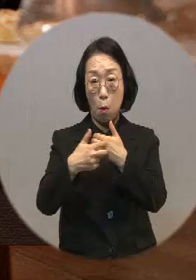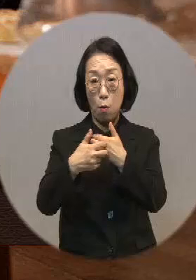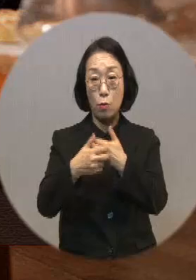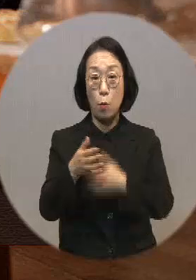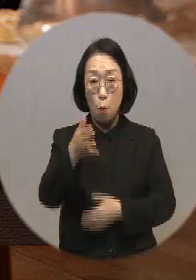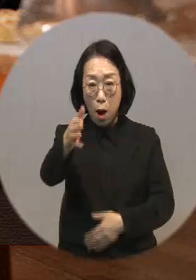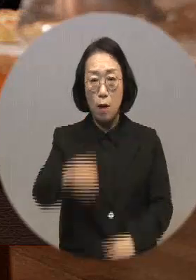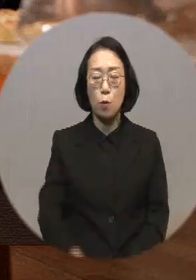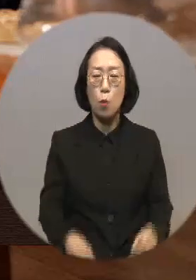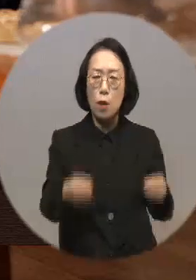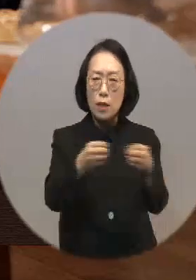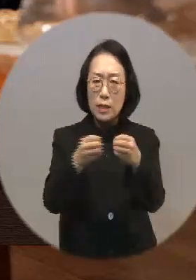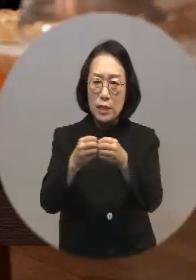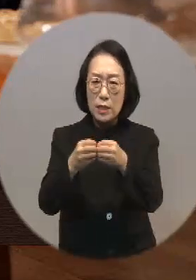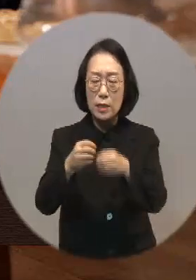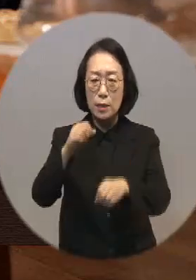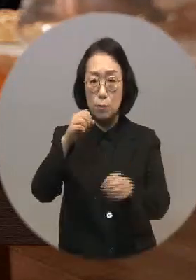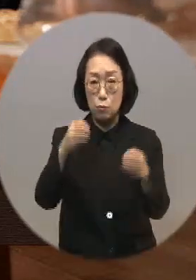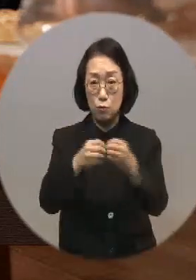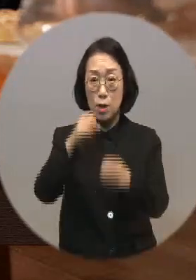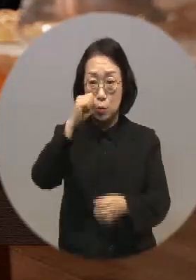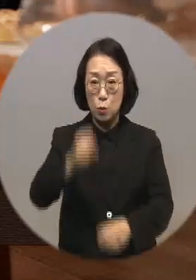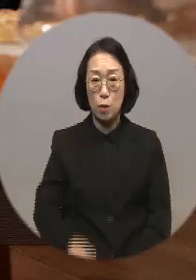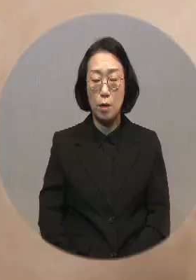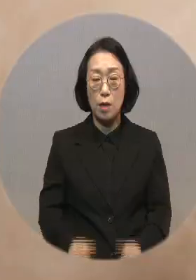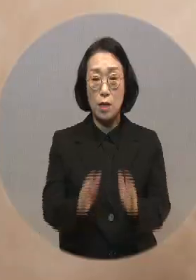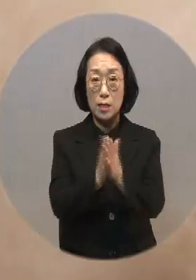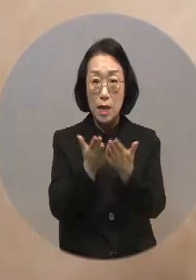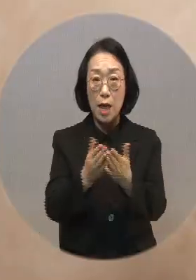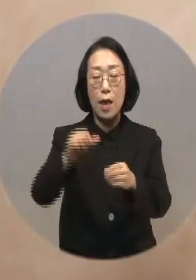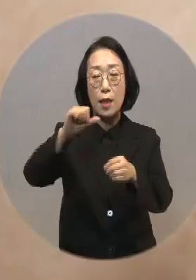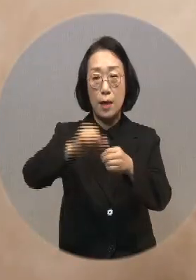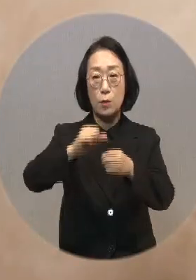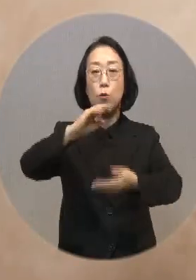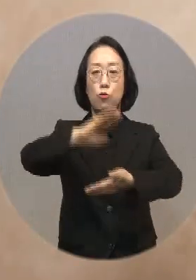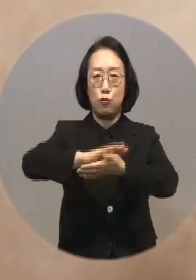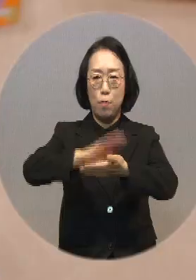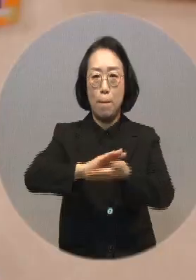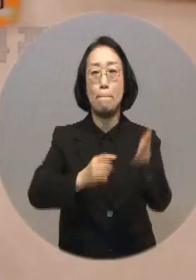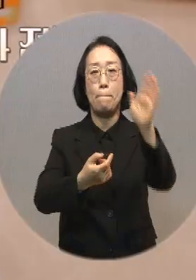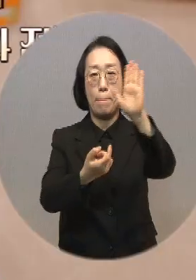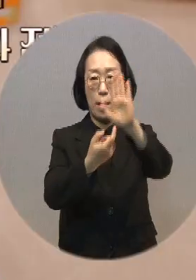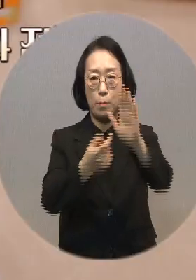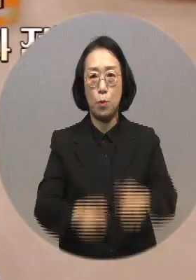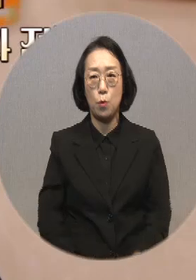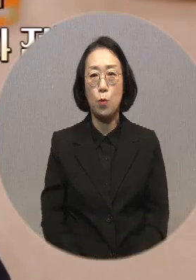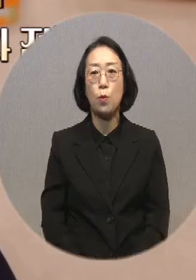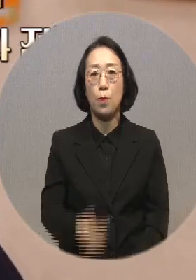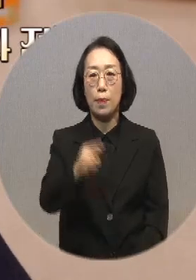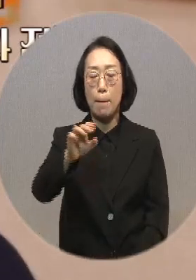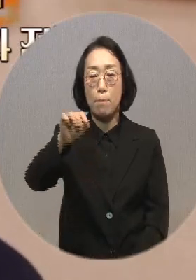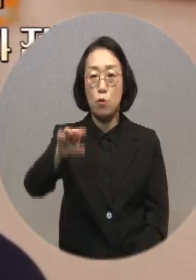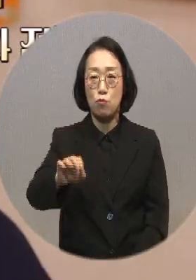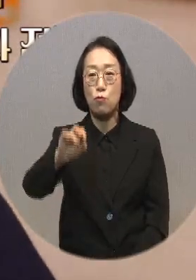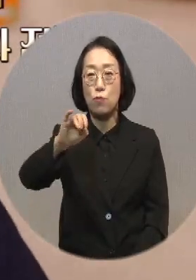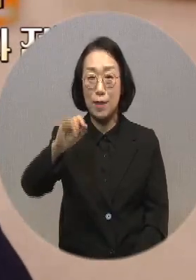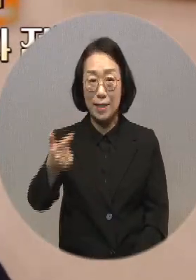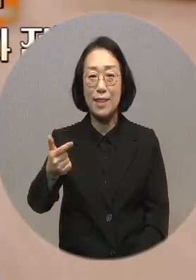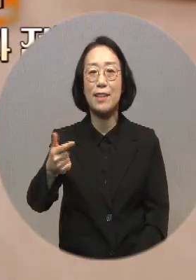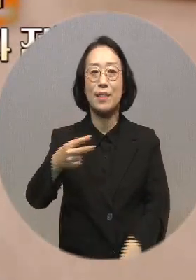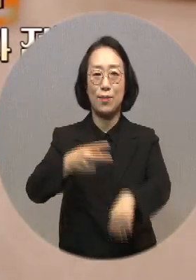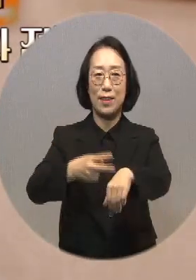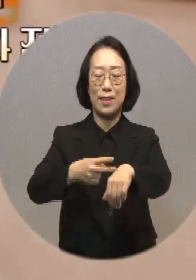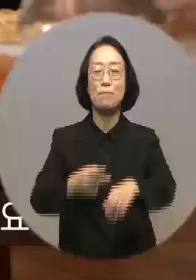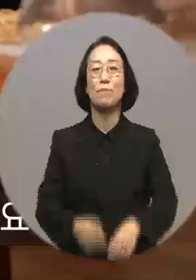너무 좋아하셔가지고 이번에 책을 5권째 출판을 하시고요. 남궁인 교수님 모셨습니다.